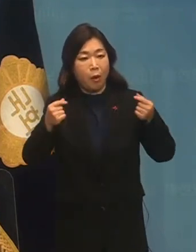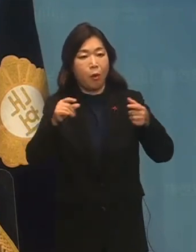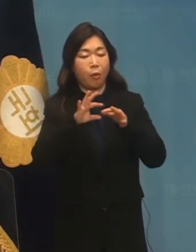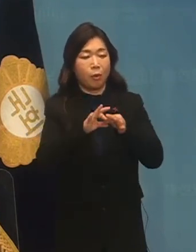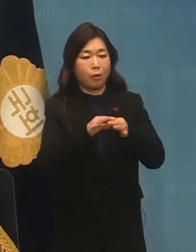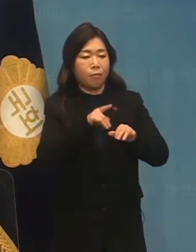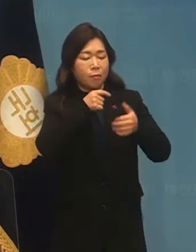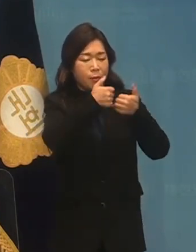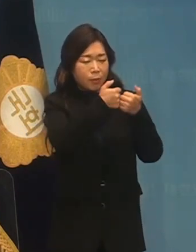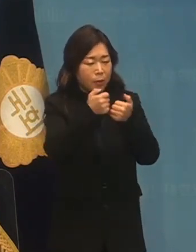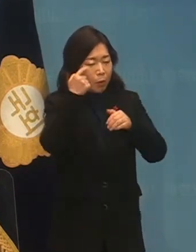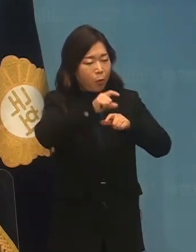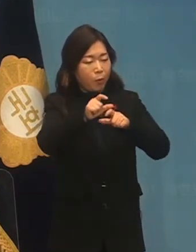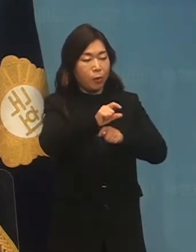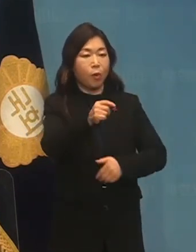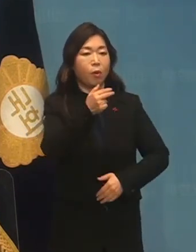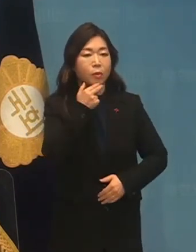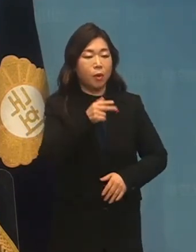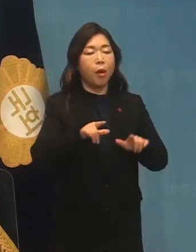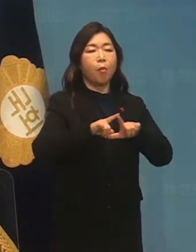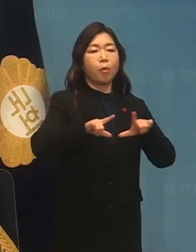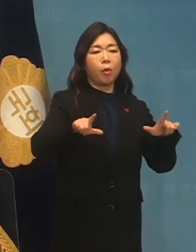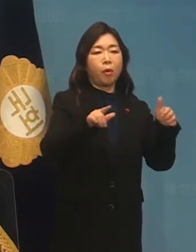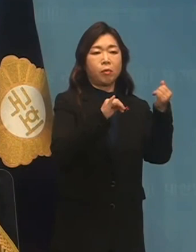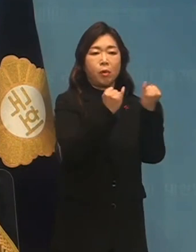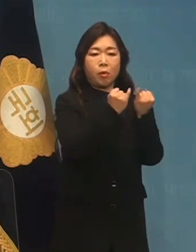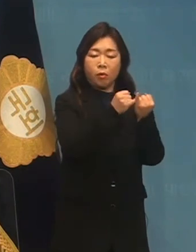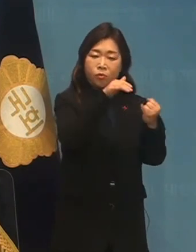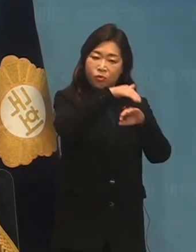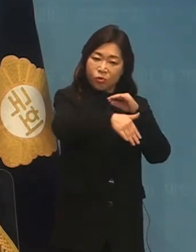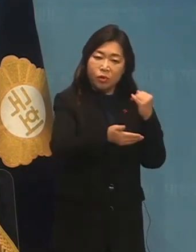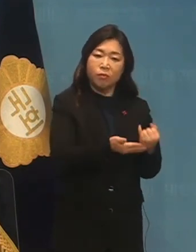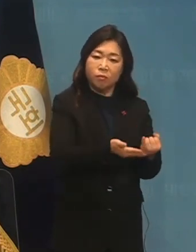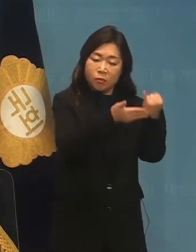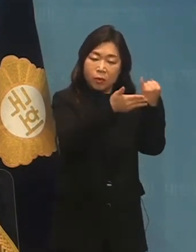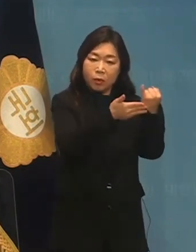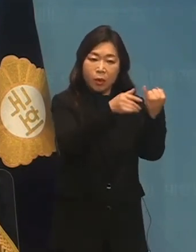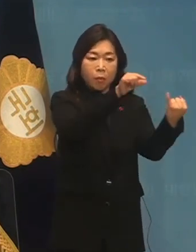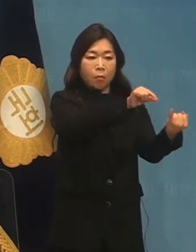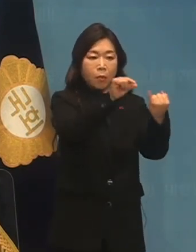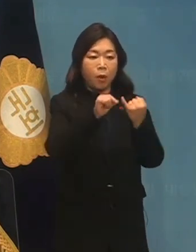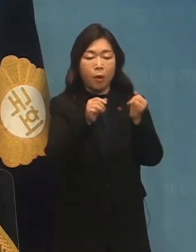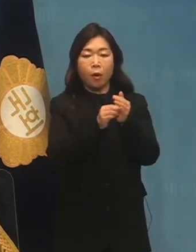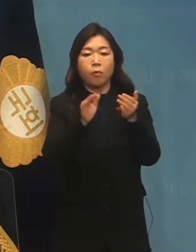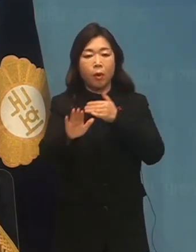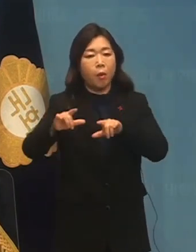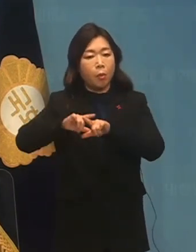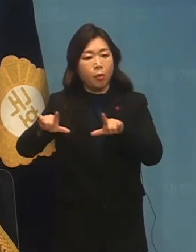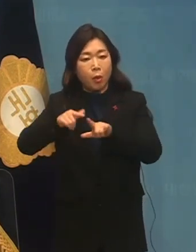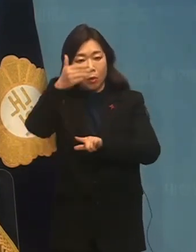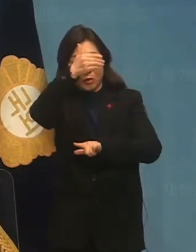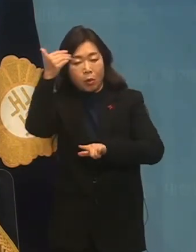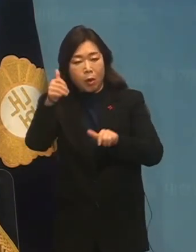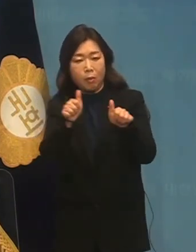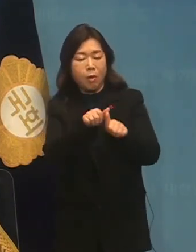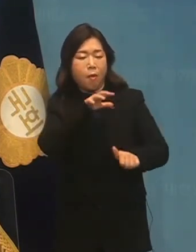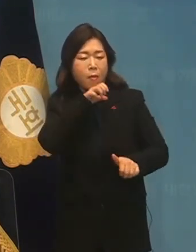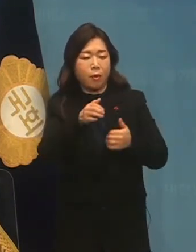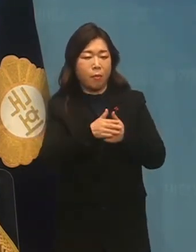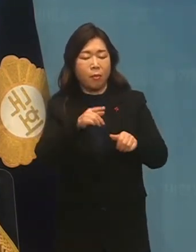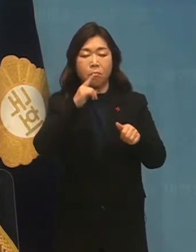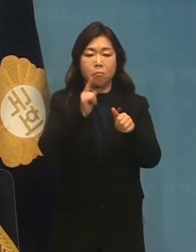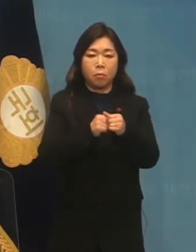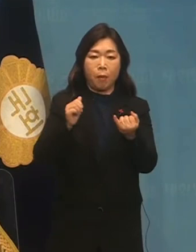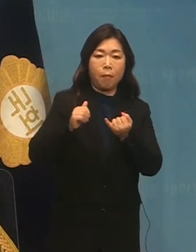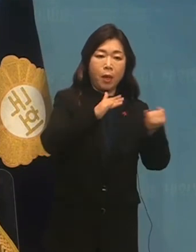진지한 고민 없이 페미니즘 외치던 인사를 영입하더니 일부 청년 남성이 반발하자 바로